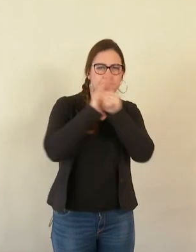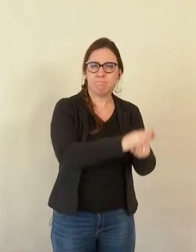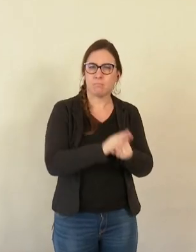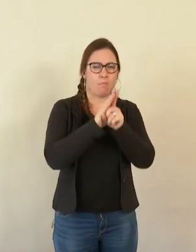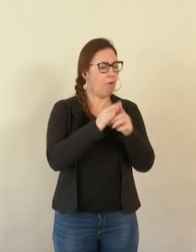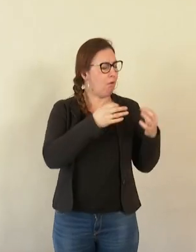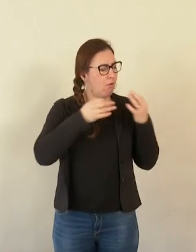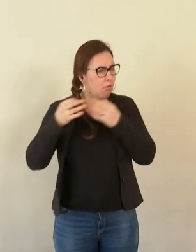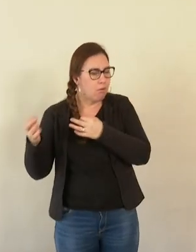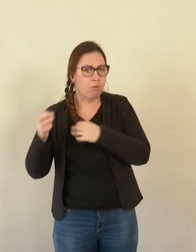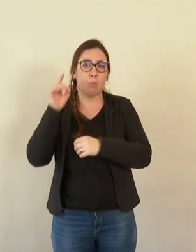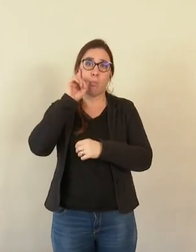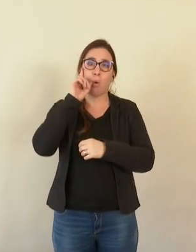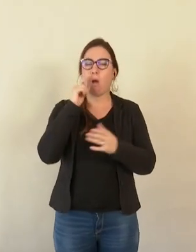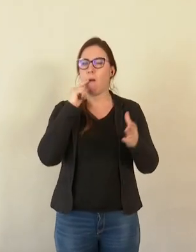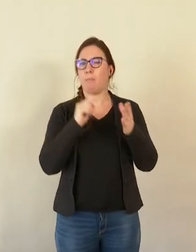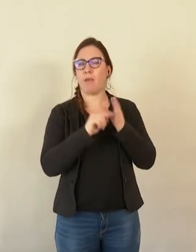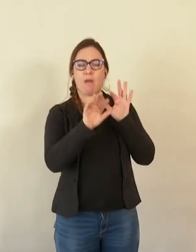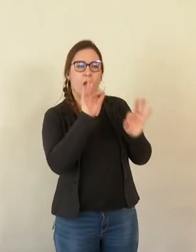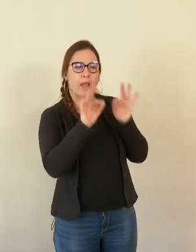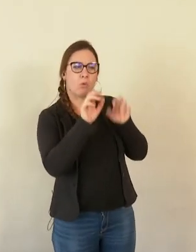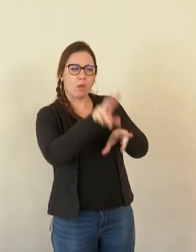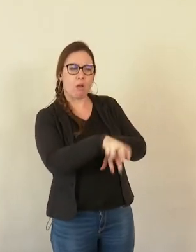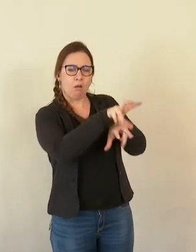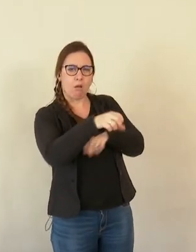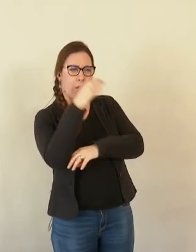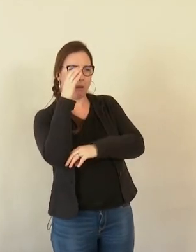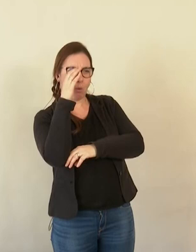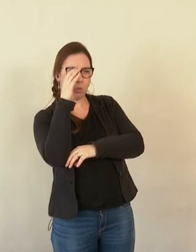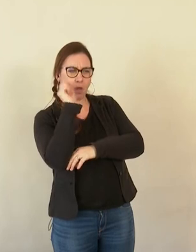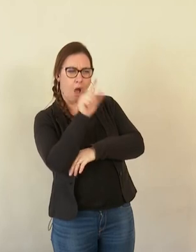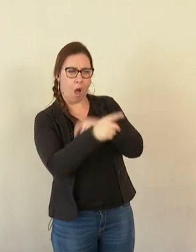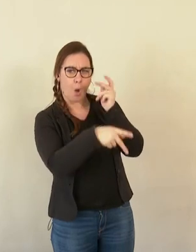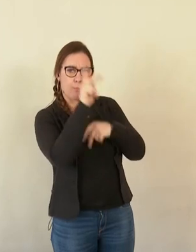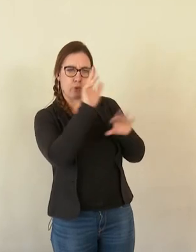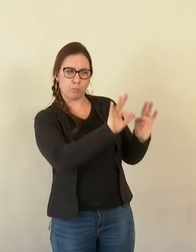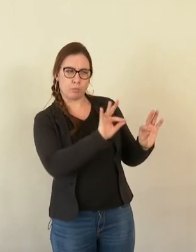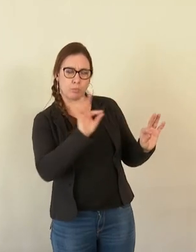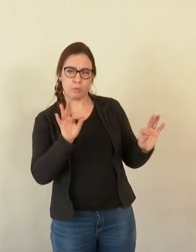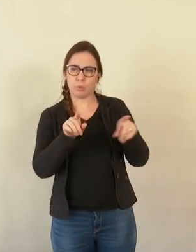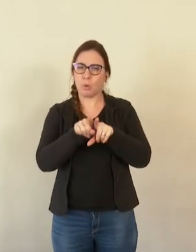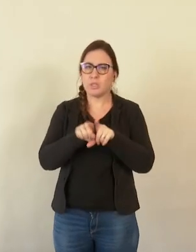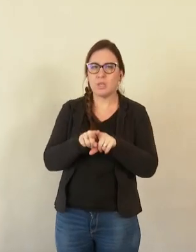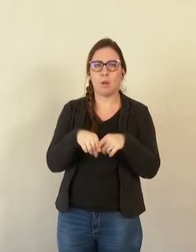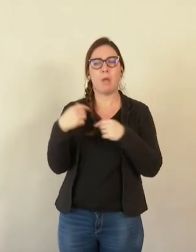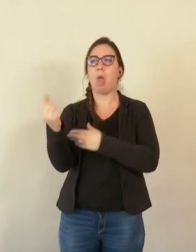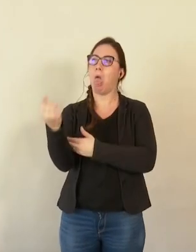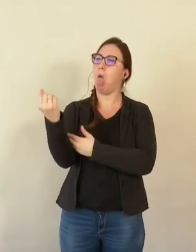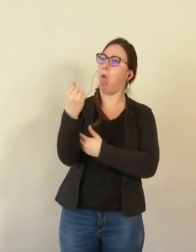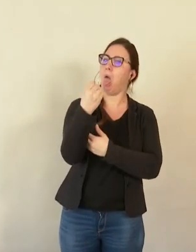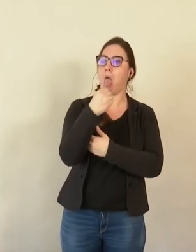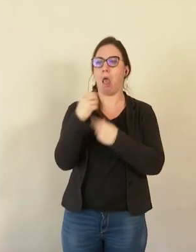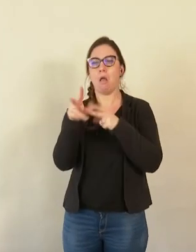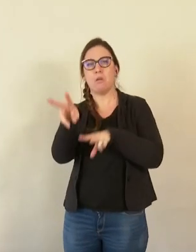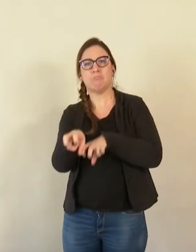discriminent quand ils choisissent d'écouter certains agriculteurs uniquement mais d'ignorer l'immense masse des